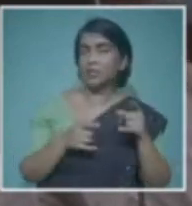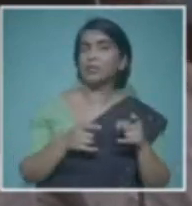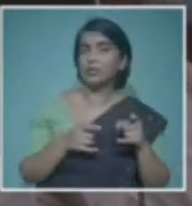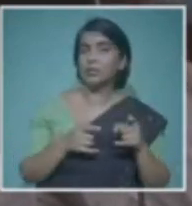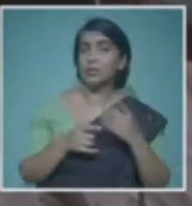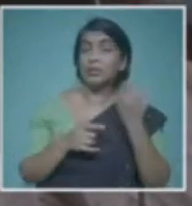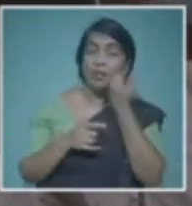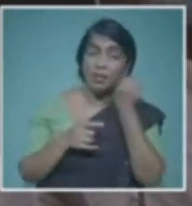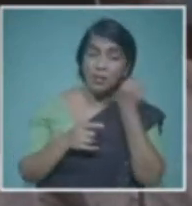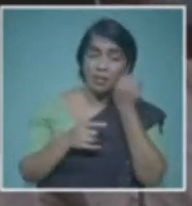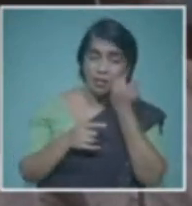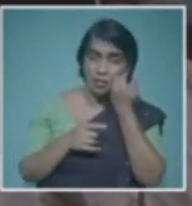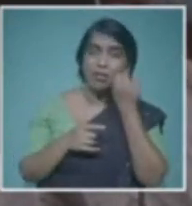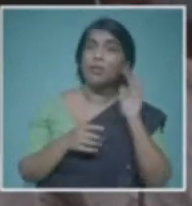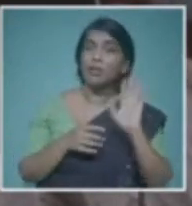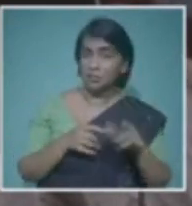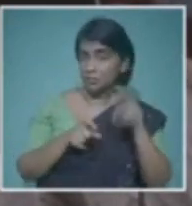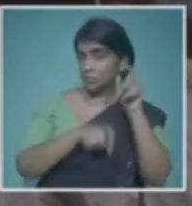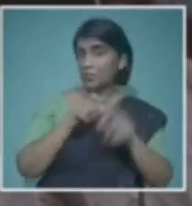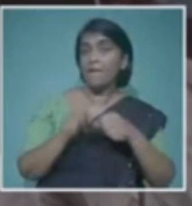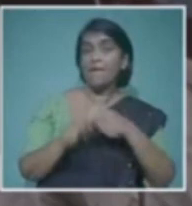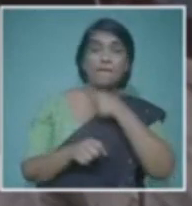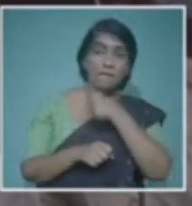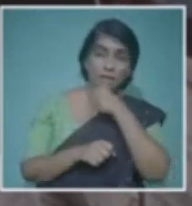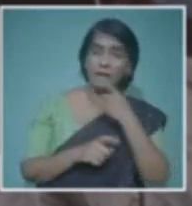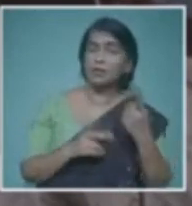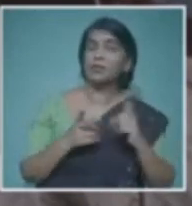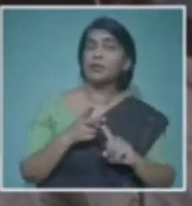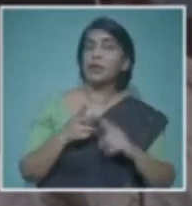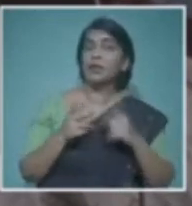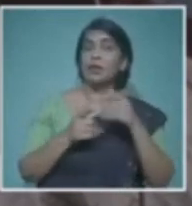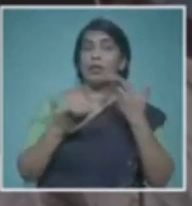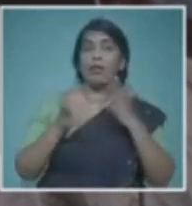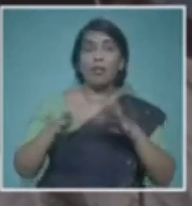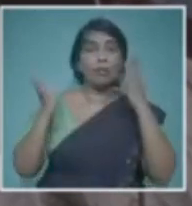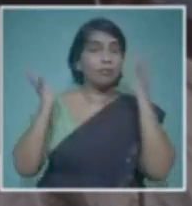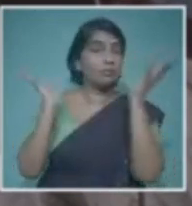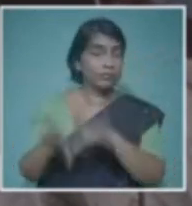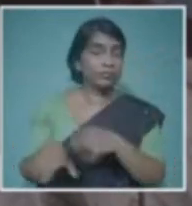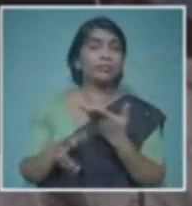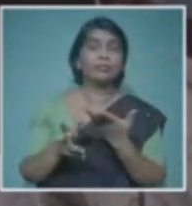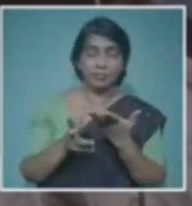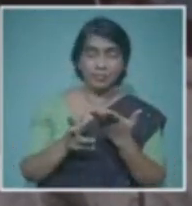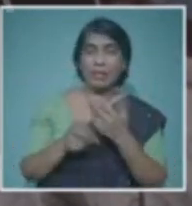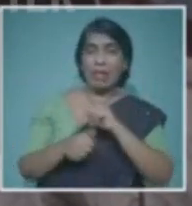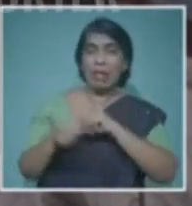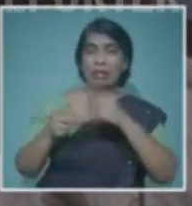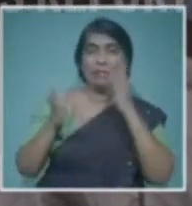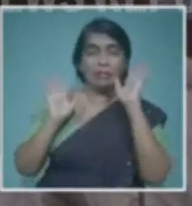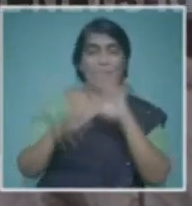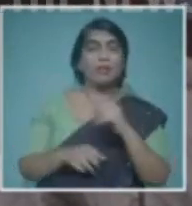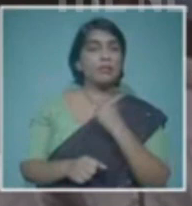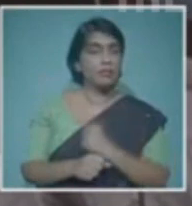රාශියක් ඉන්නවා. අසනීප වලින් පෙළෙන අයට වැඩිහිටි අයට ආයතනගත ළමුන් ආයතනගත ළමුන් මේ